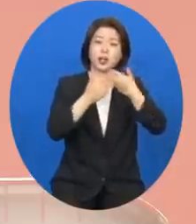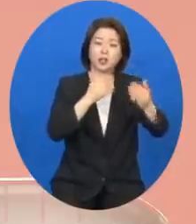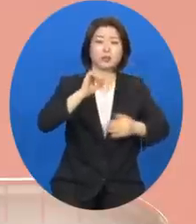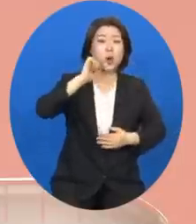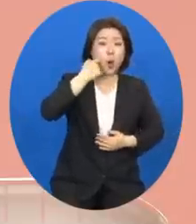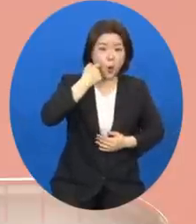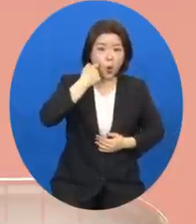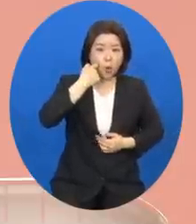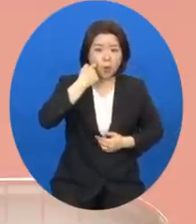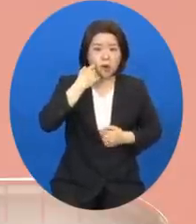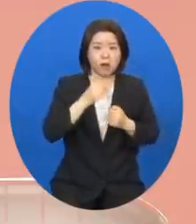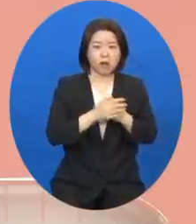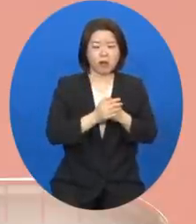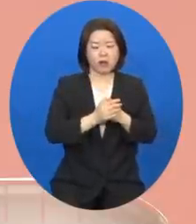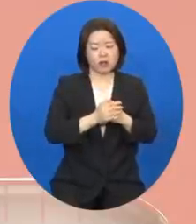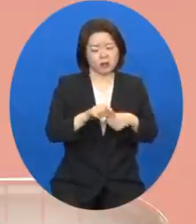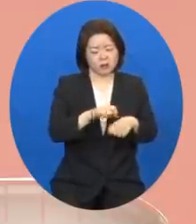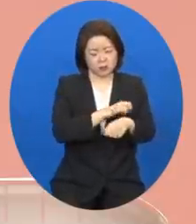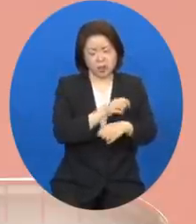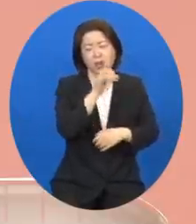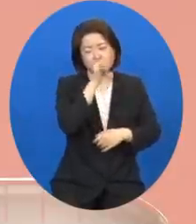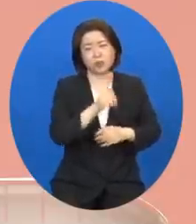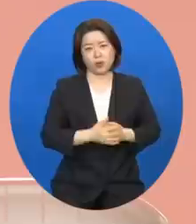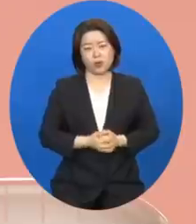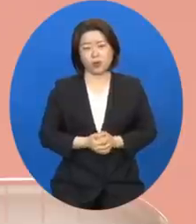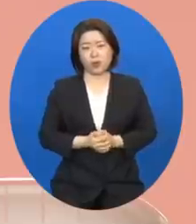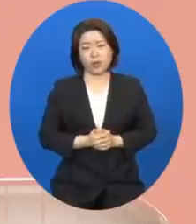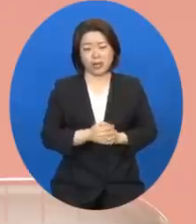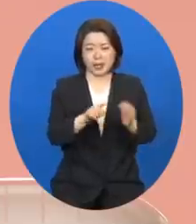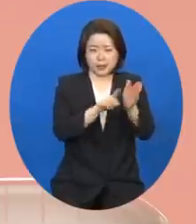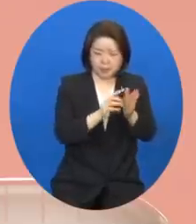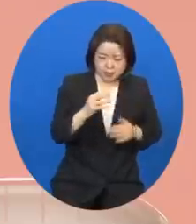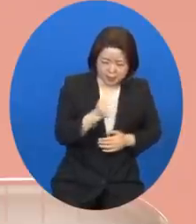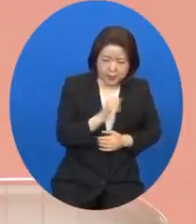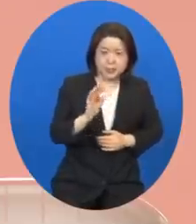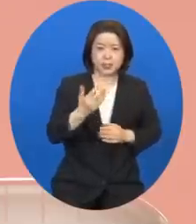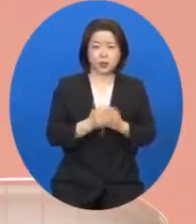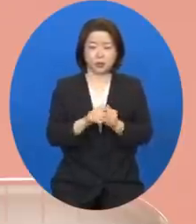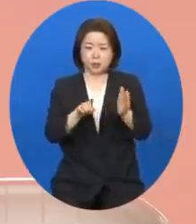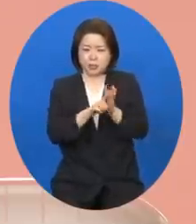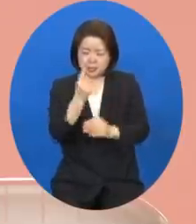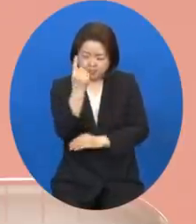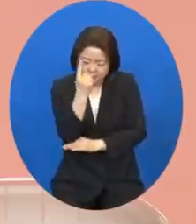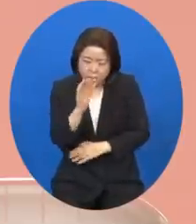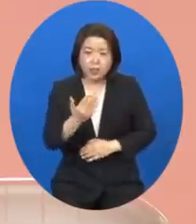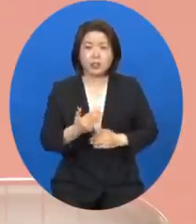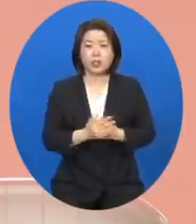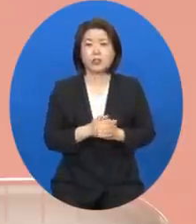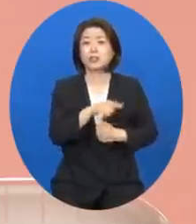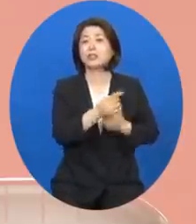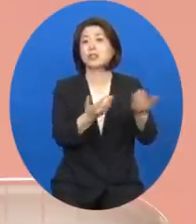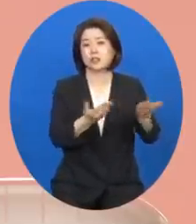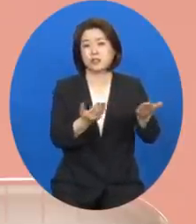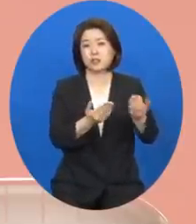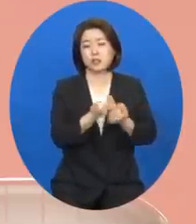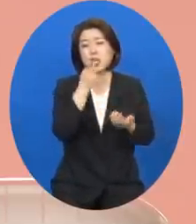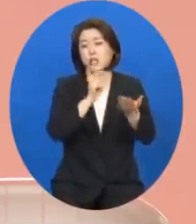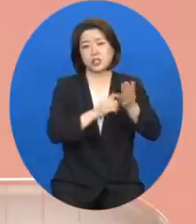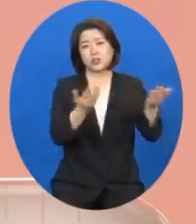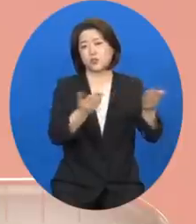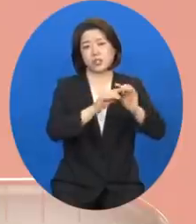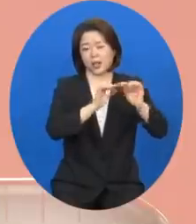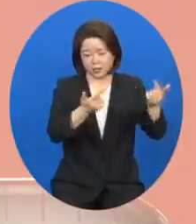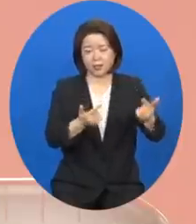어려움이 독특히 있습니다. 믿음을 가져야 되고 믿음을 지켜내야 되는 일이 쉬운 일이